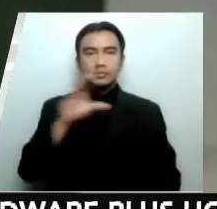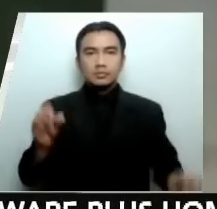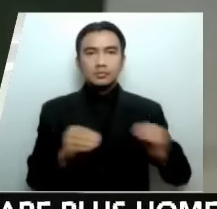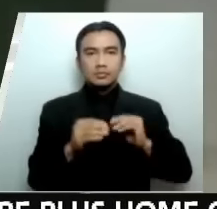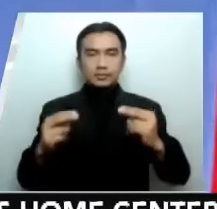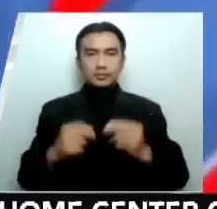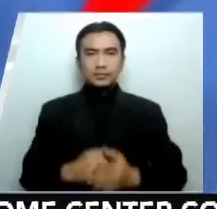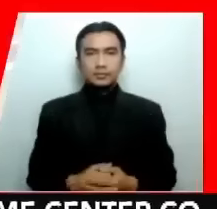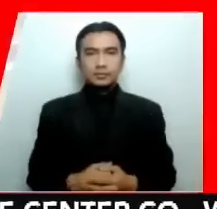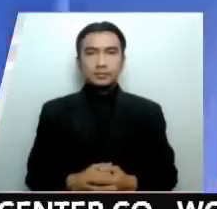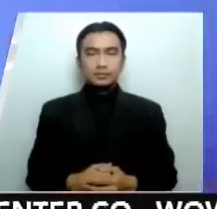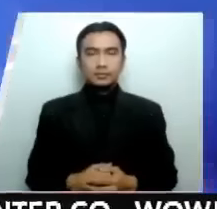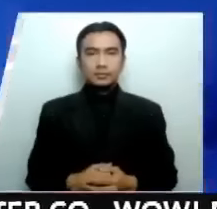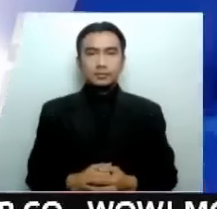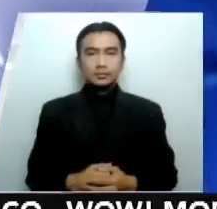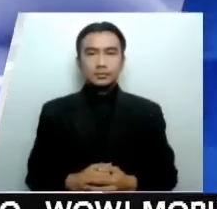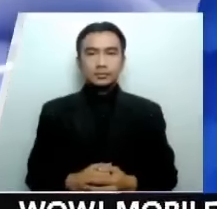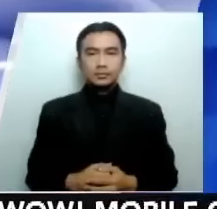News.